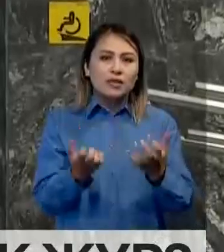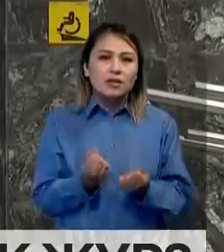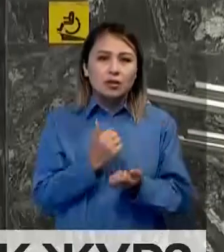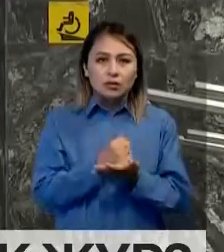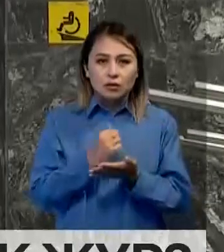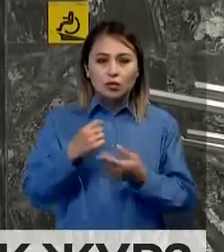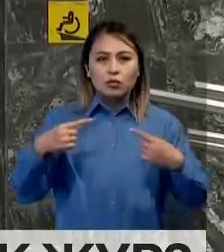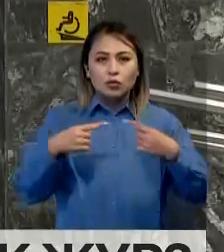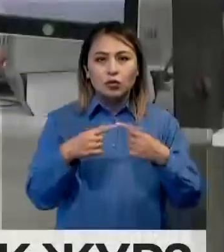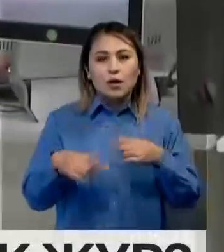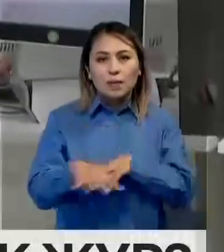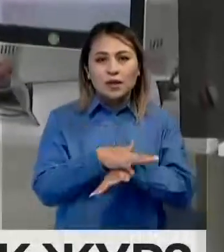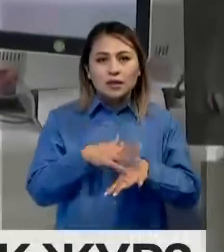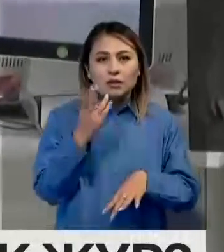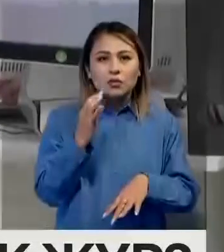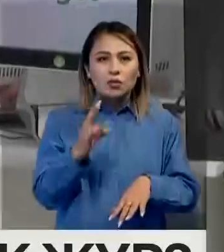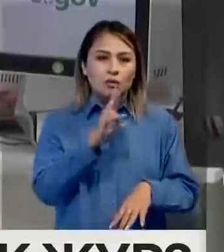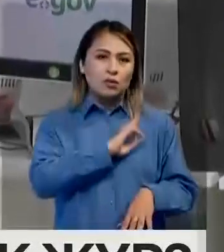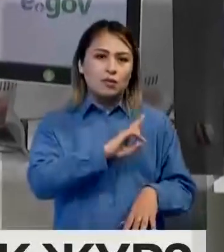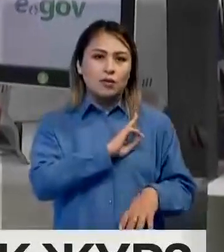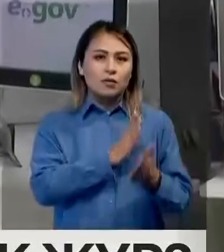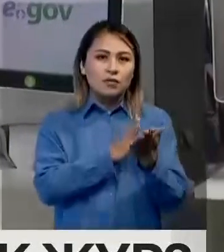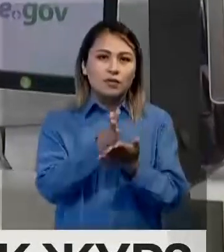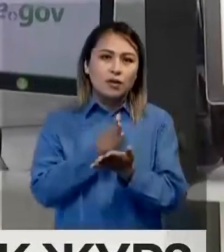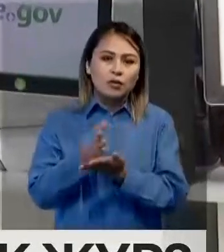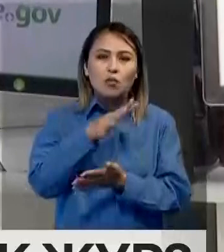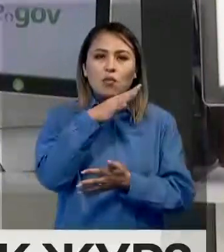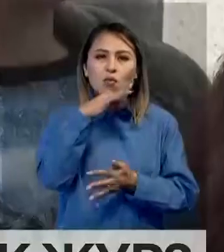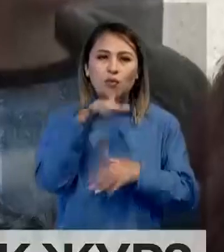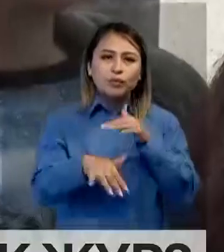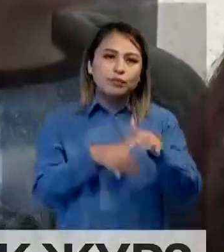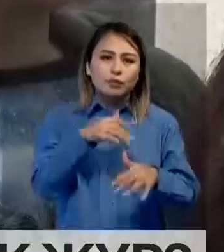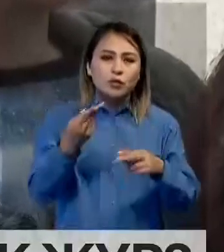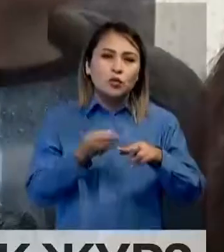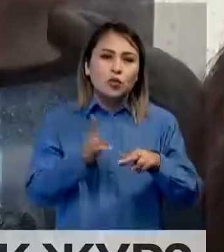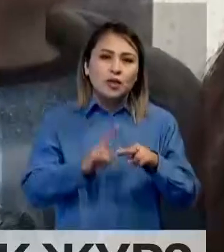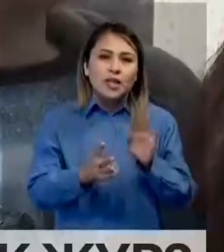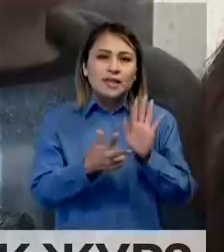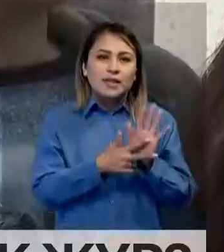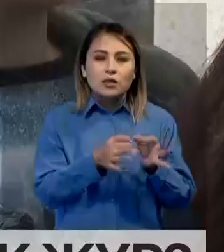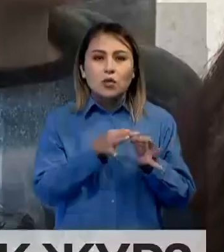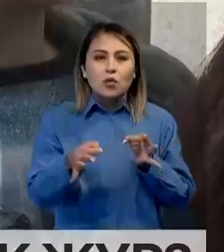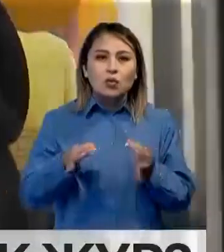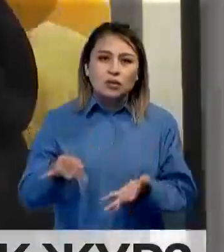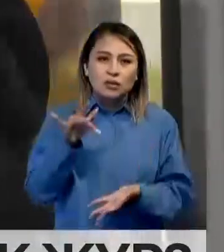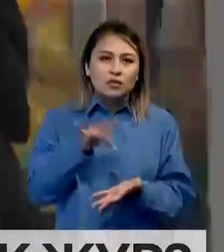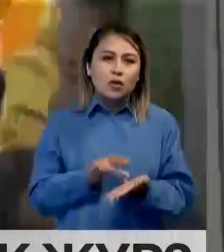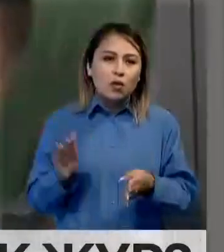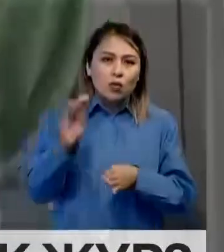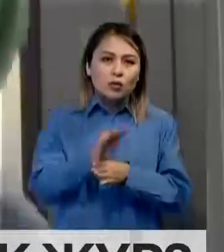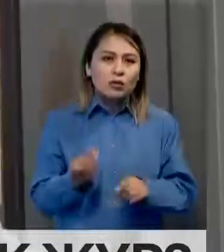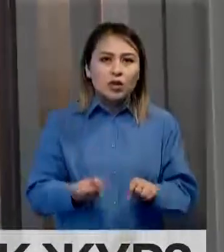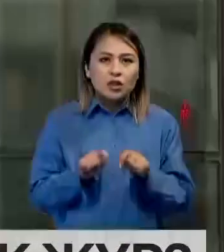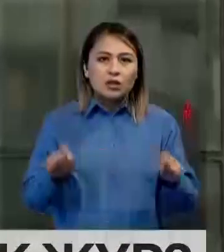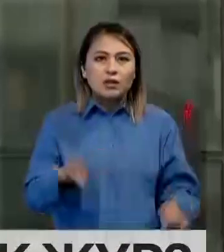қазір бұл мәселемен халыққа қызмет көрсету орталықтарына жүгінгендердің қарасы қалың дейді мамандар. Сол үшін 8 өңірдегі орталықтарда қосымша бөлім